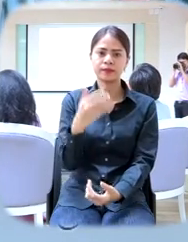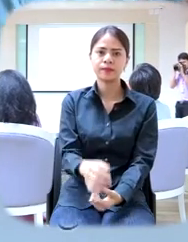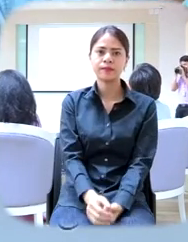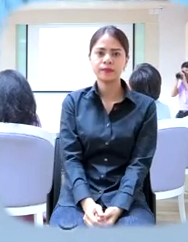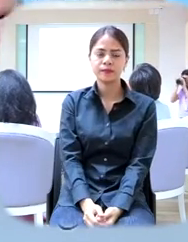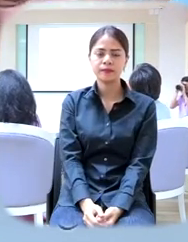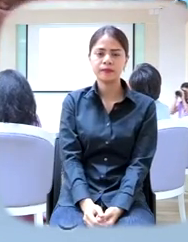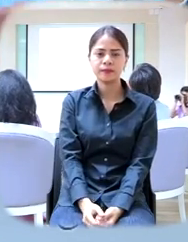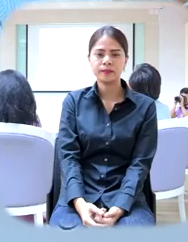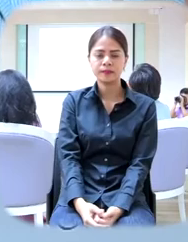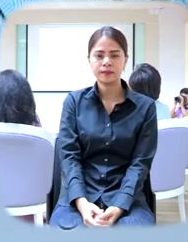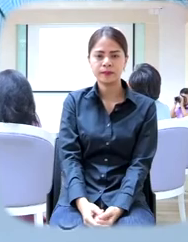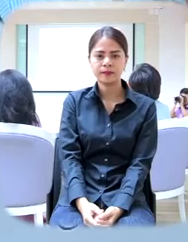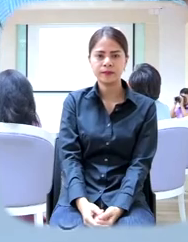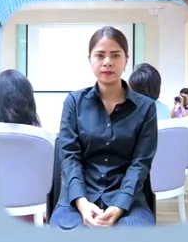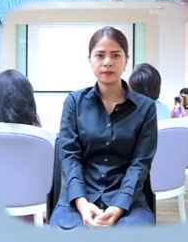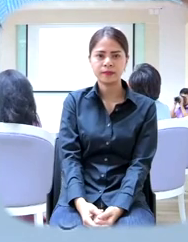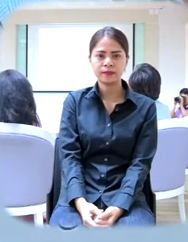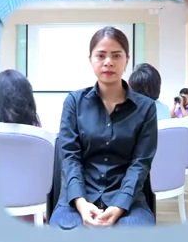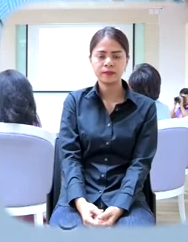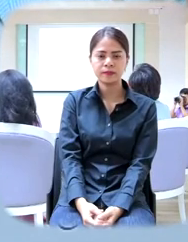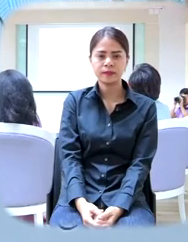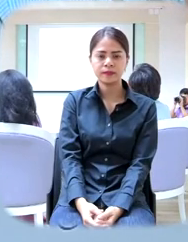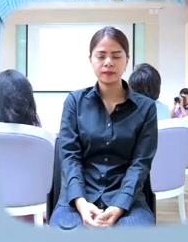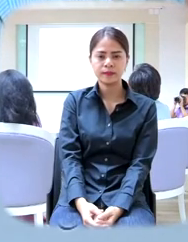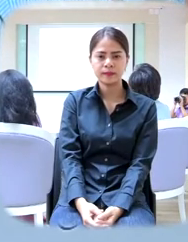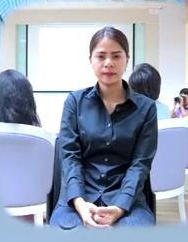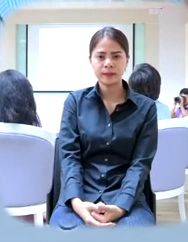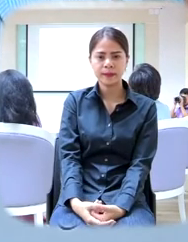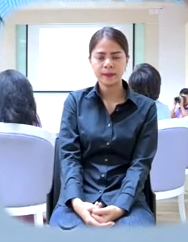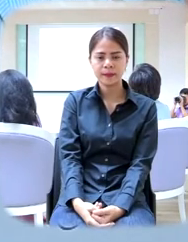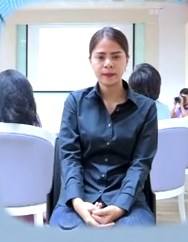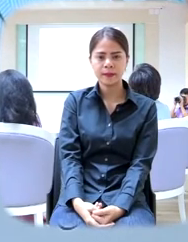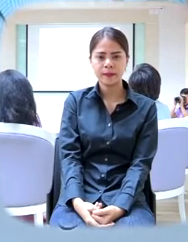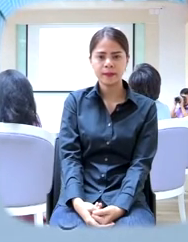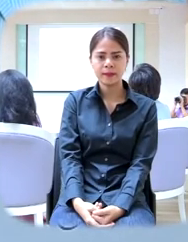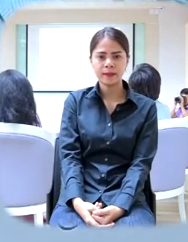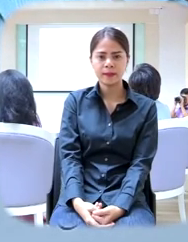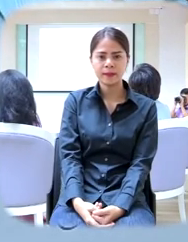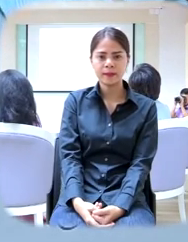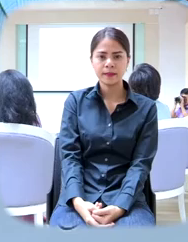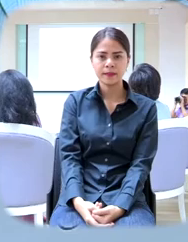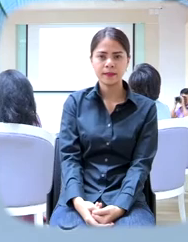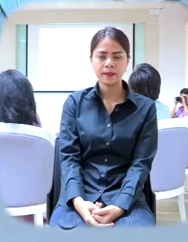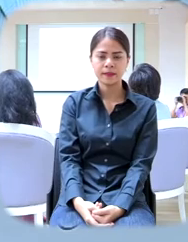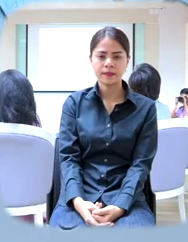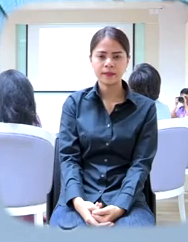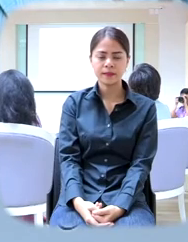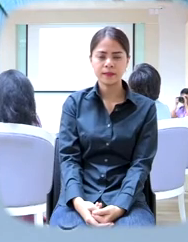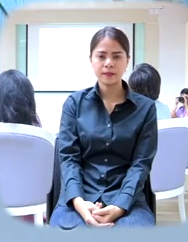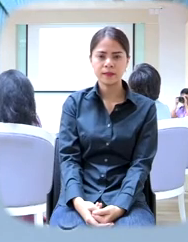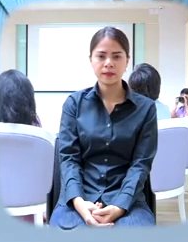There's a romanticism of libraries as centers of ancient wisdom. One of these is the Library of Alexandra.